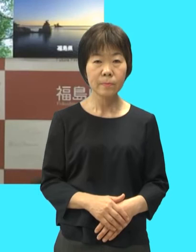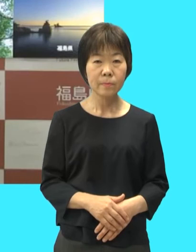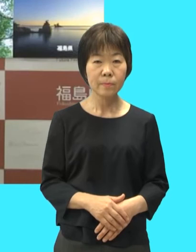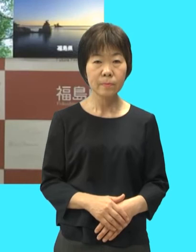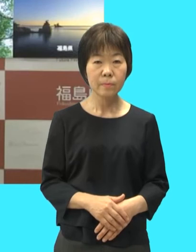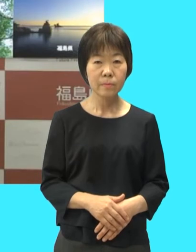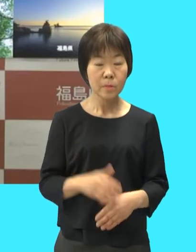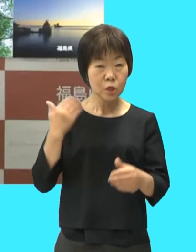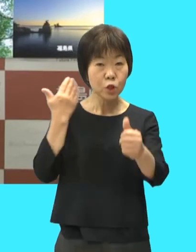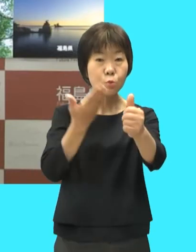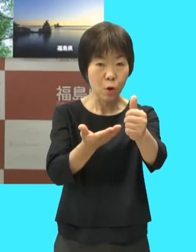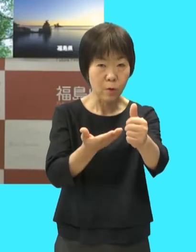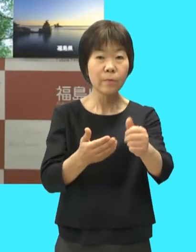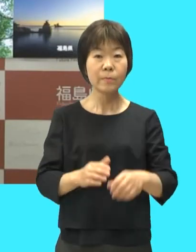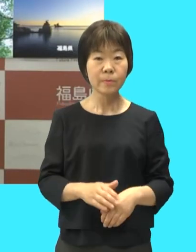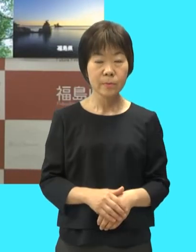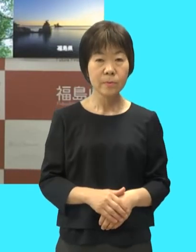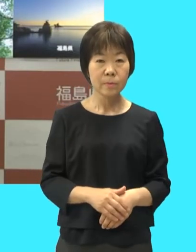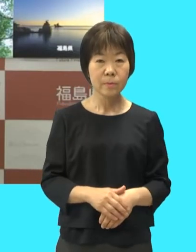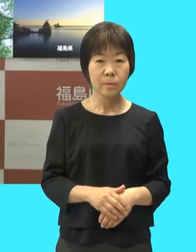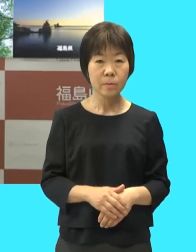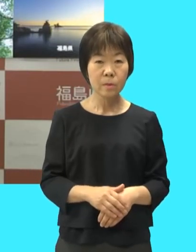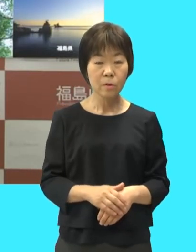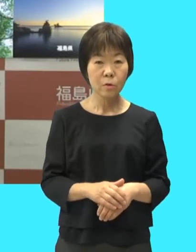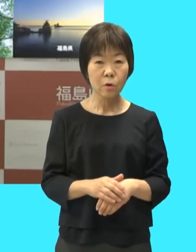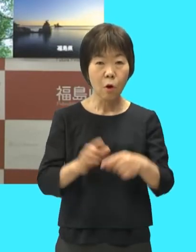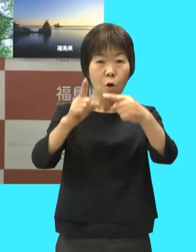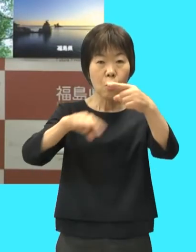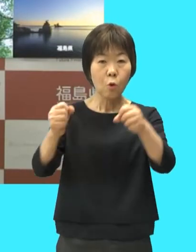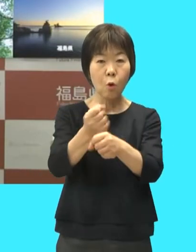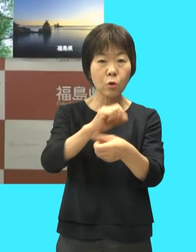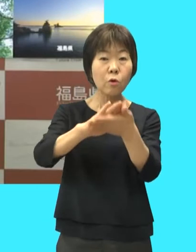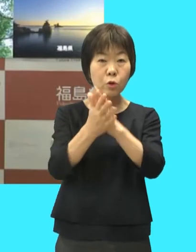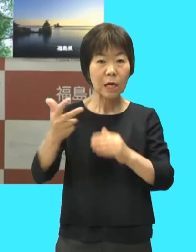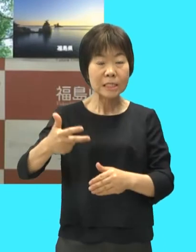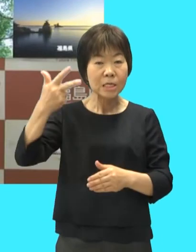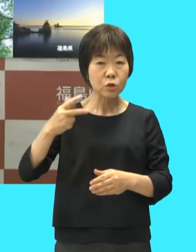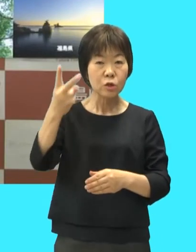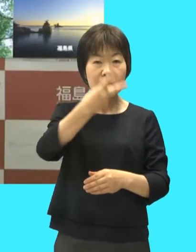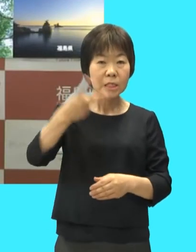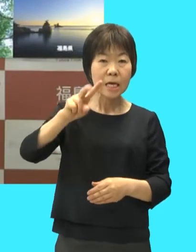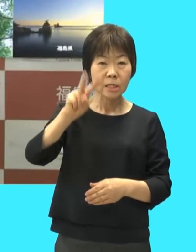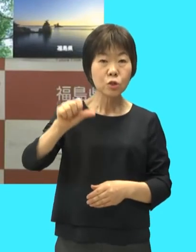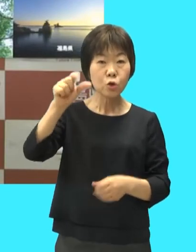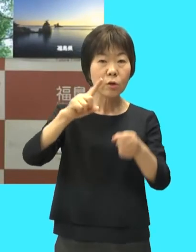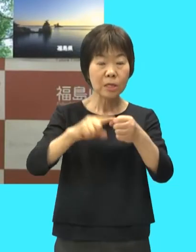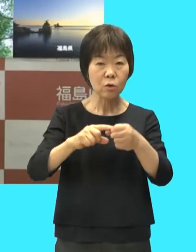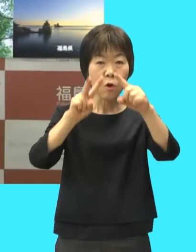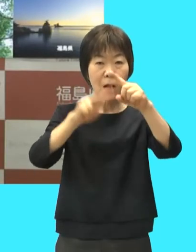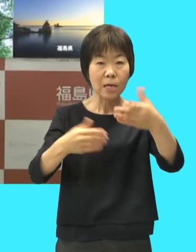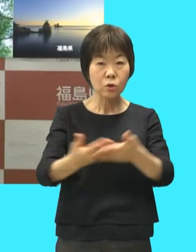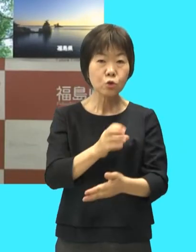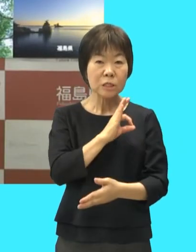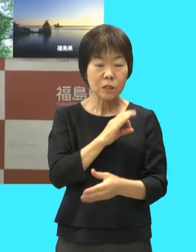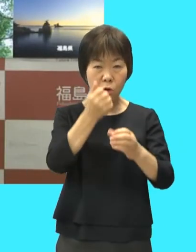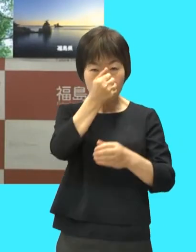自通信の加瀬です。よろしくお願いします。 よろしくお願いします。 厚労省が先週ですね、2025年度の介護職員の充足率について発表